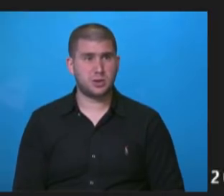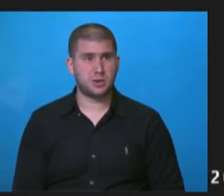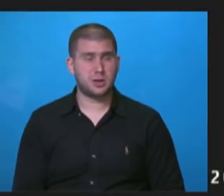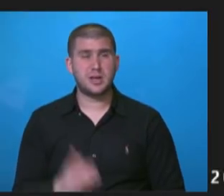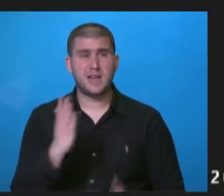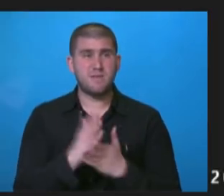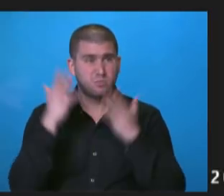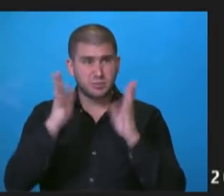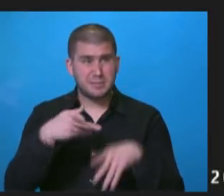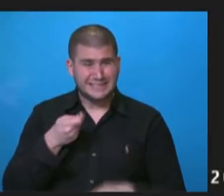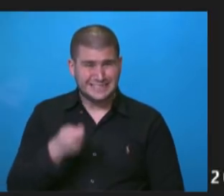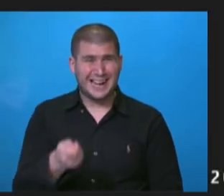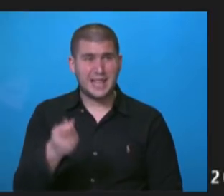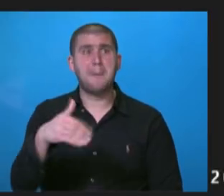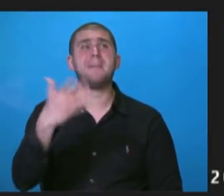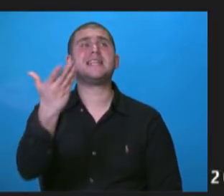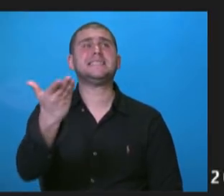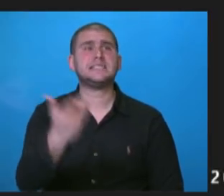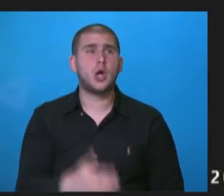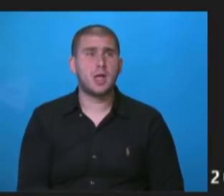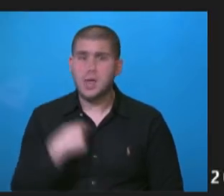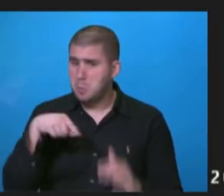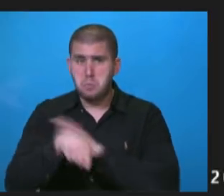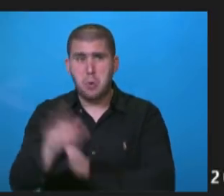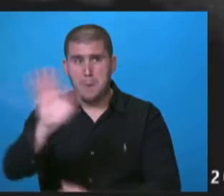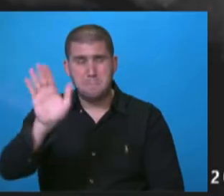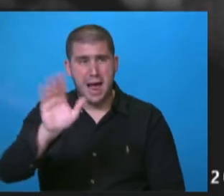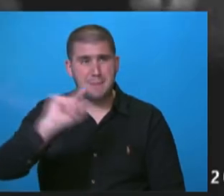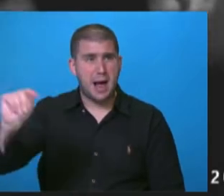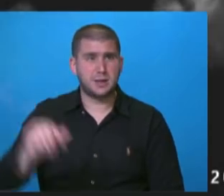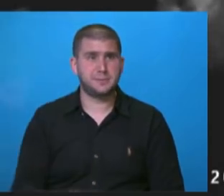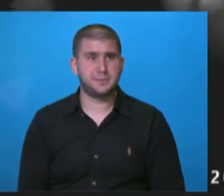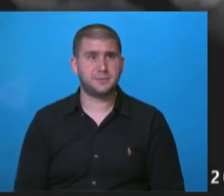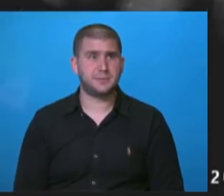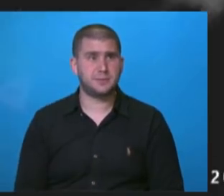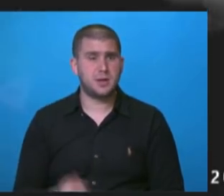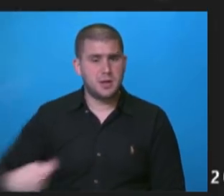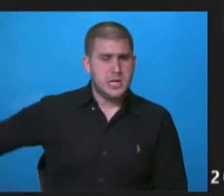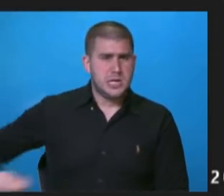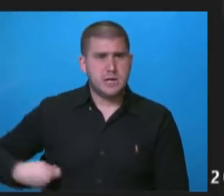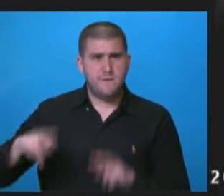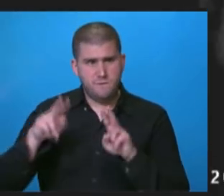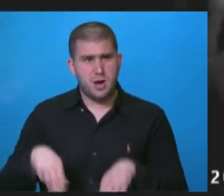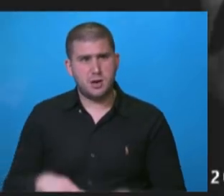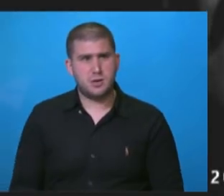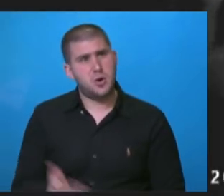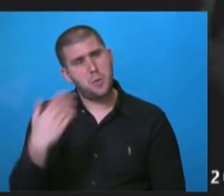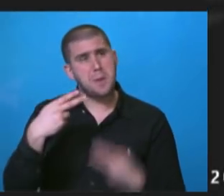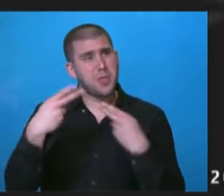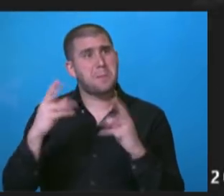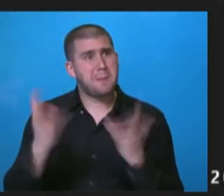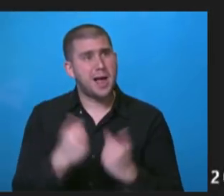קפצו עליהם סכינים פה, יבא! אני בורח, ביי, ביי, ביי! עושה לי דקירה. בוא לבית חולים